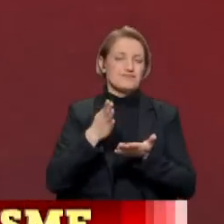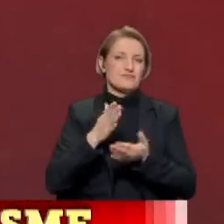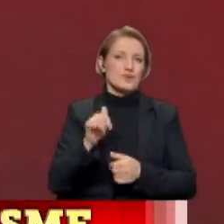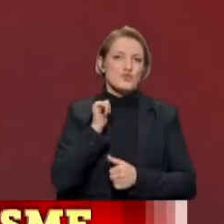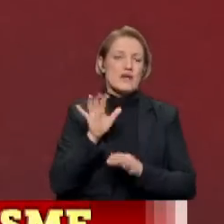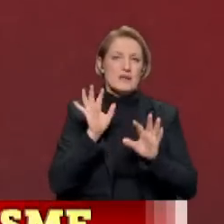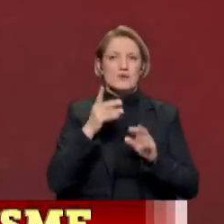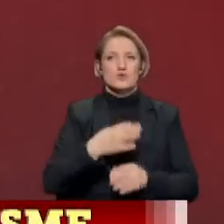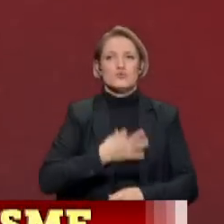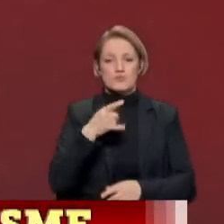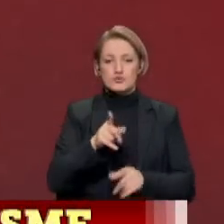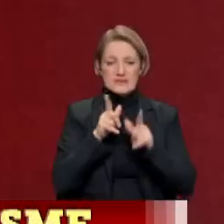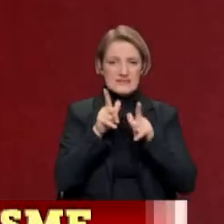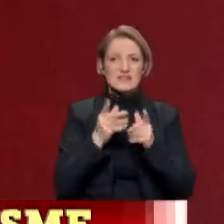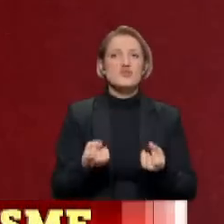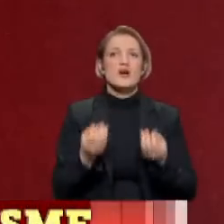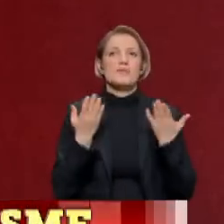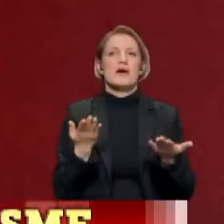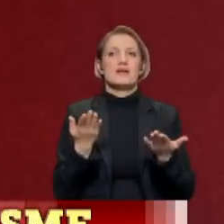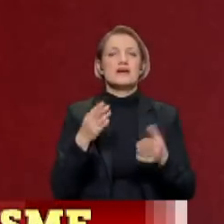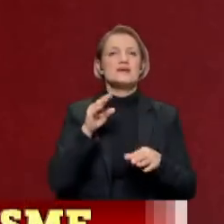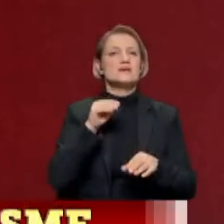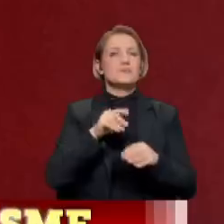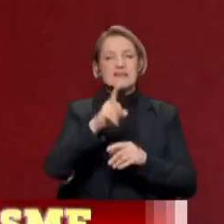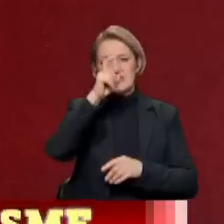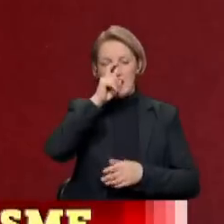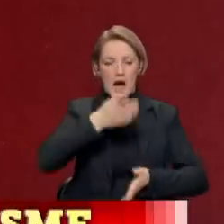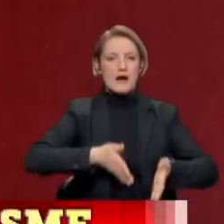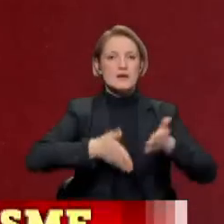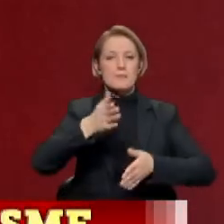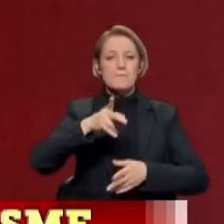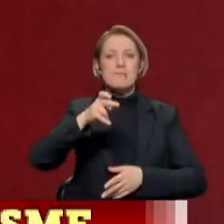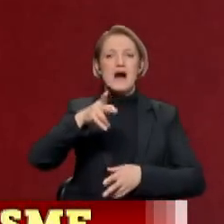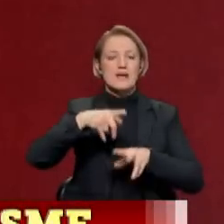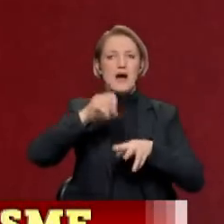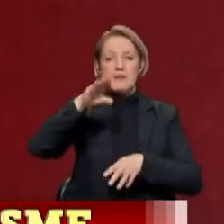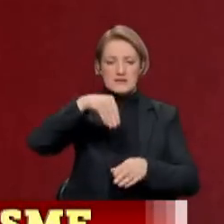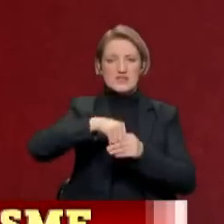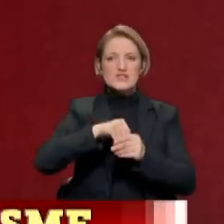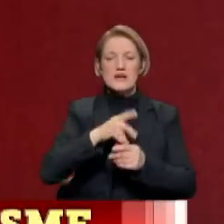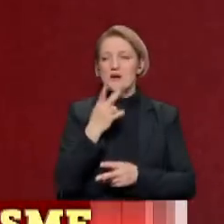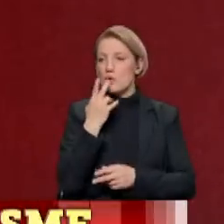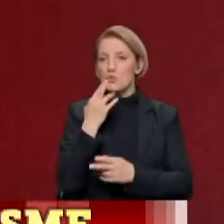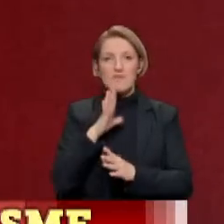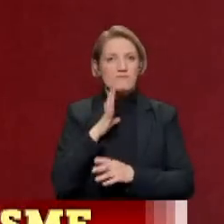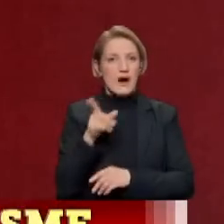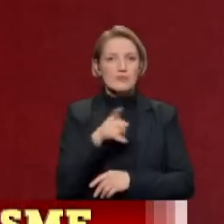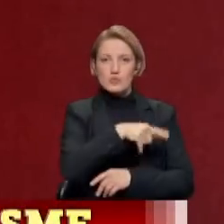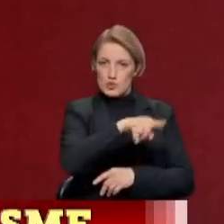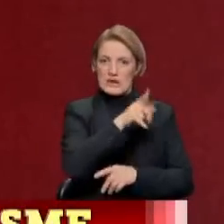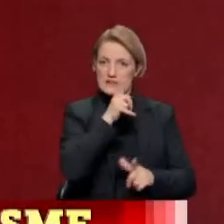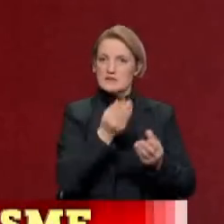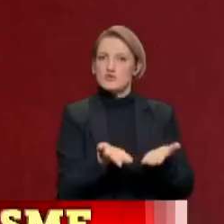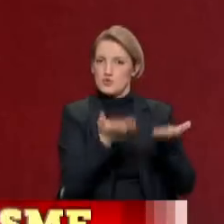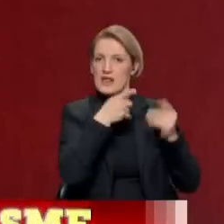ediyorum. Bunlar sesini çıkartanlar. Bir de sesini çıkartmayıp saray koridorlarında, parti koridorlarında fısıldaşanlar var. Bu